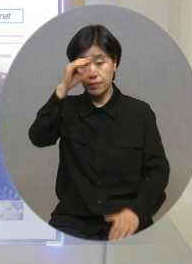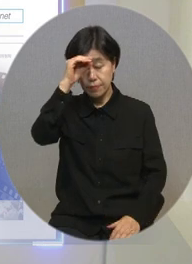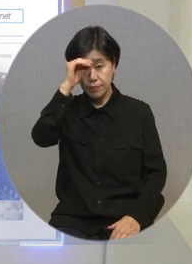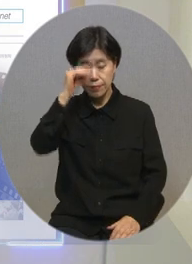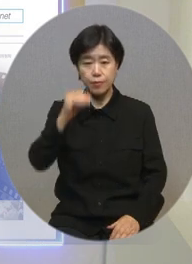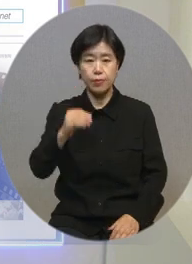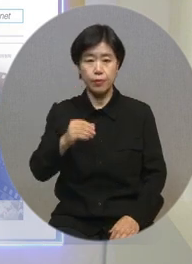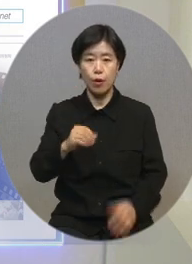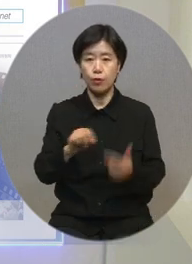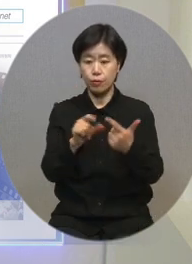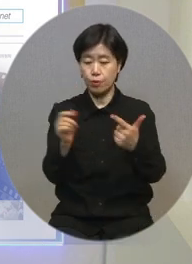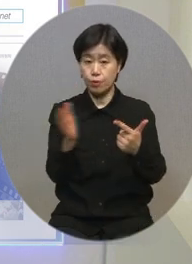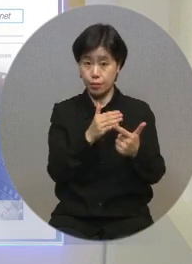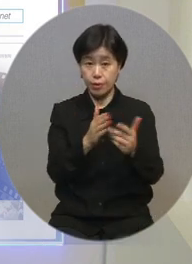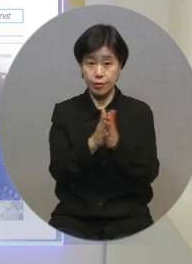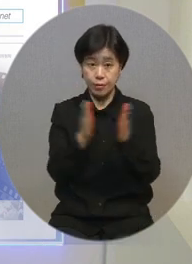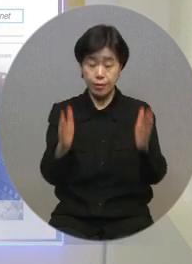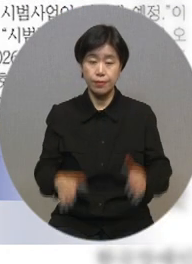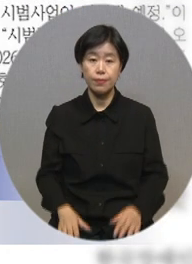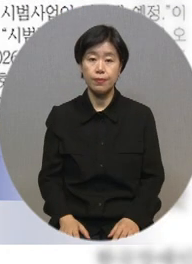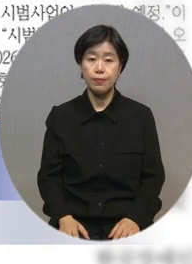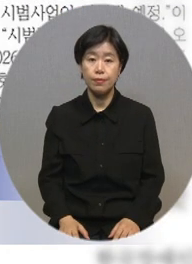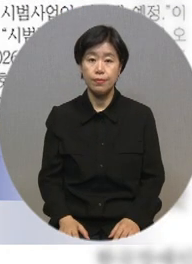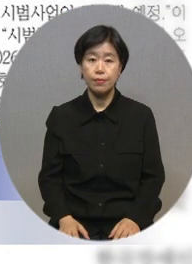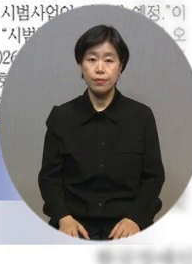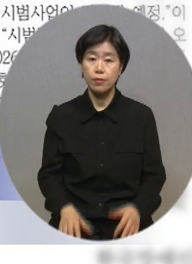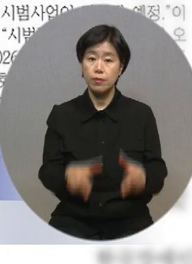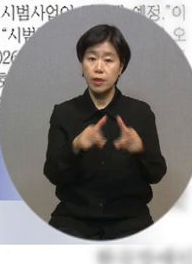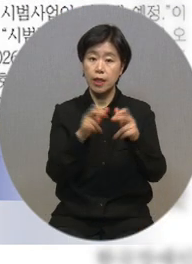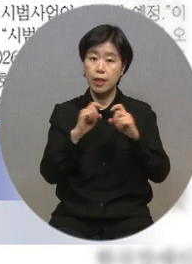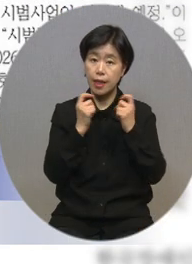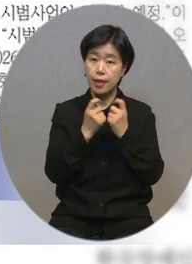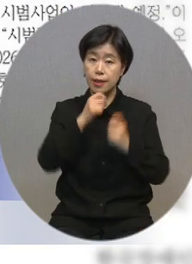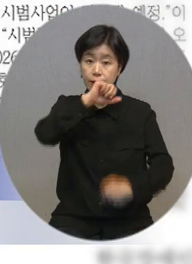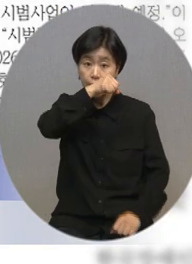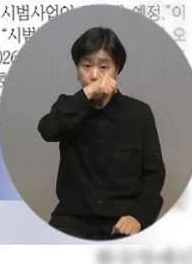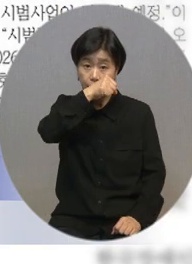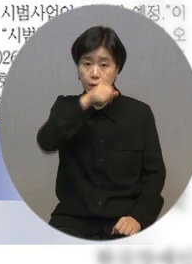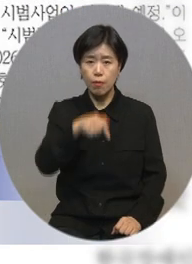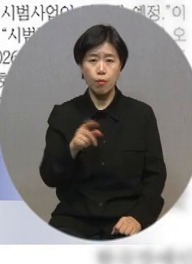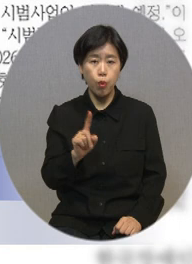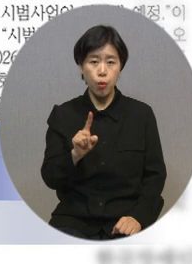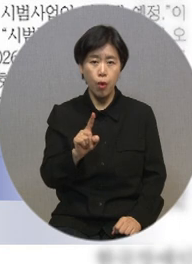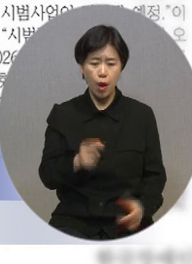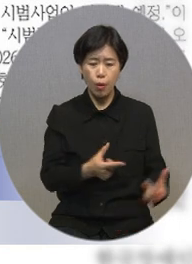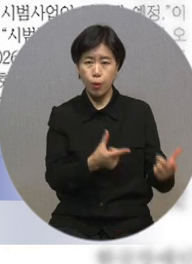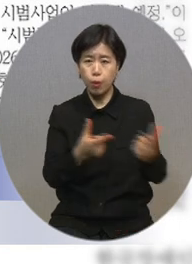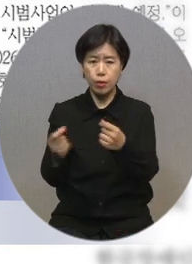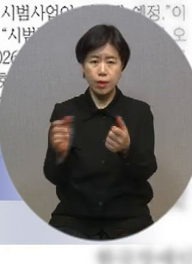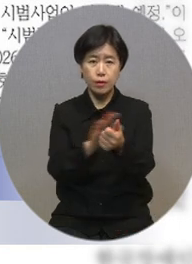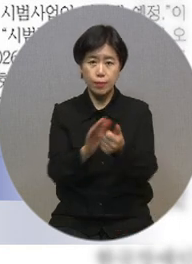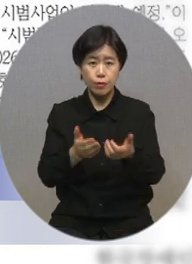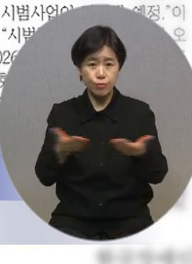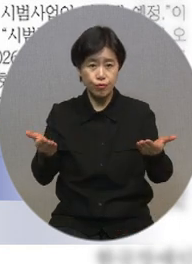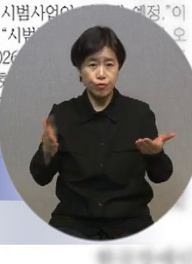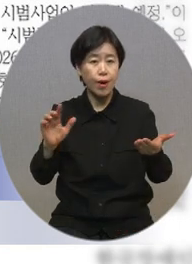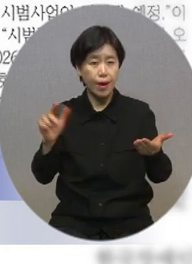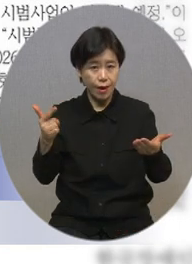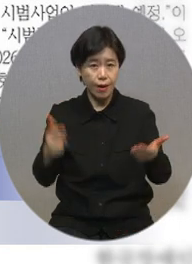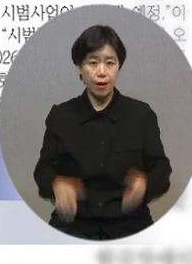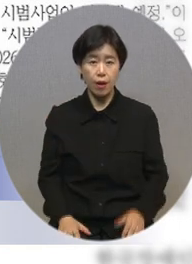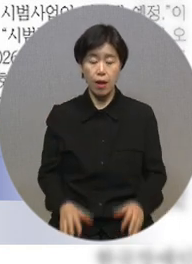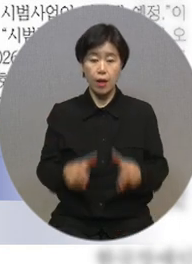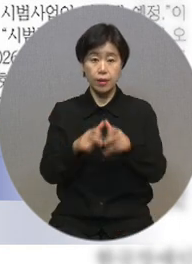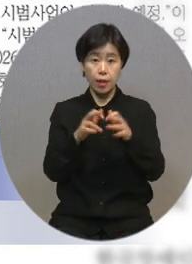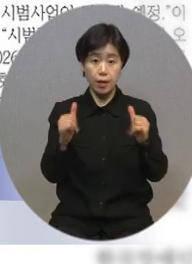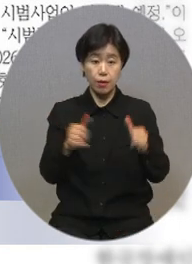시행된다는 기사가 실렸습니다 장애인 개인 예산제이 획일적인 서비스 제공이 아닌 장애인이